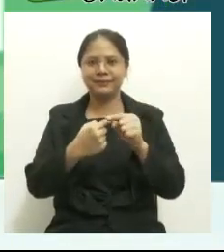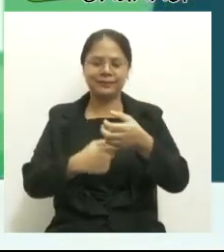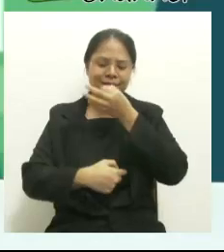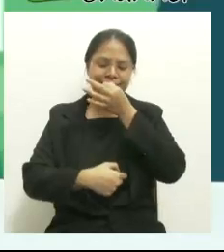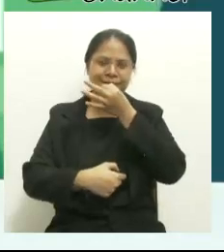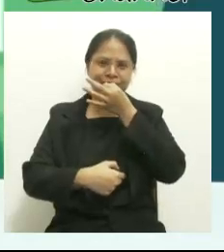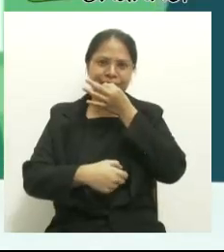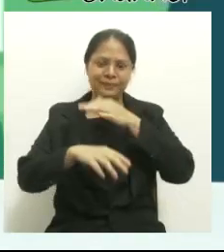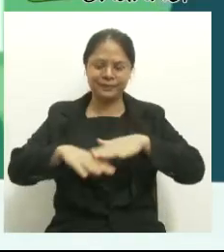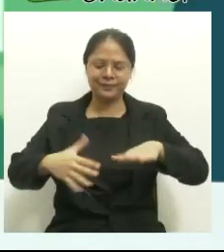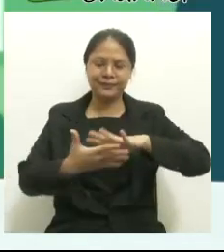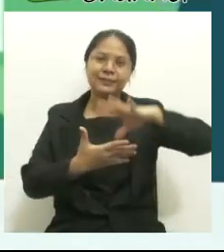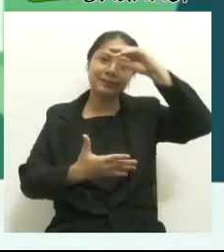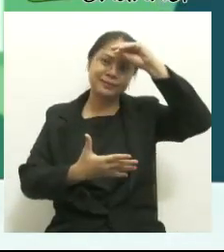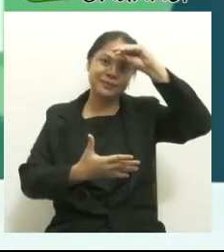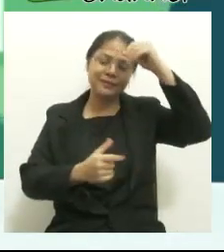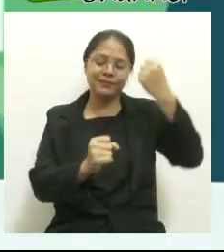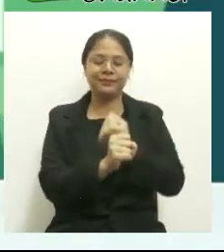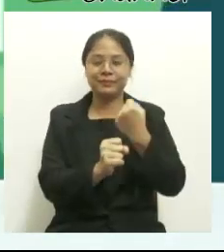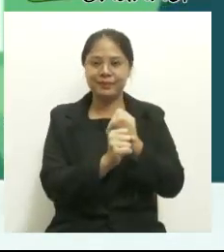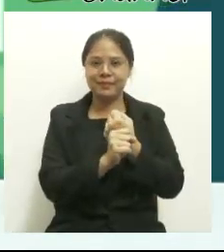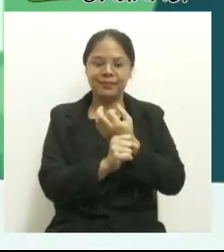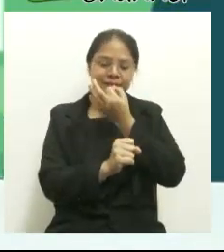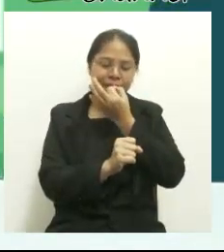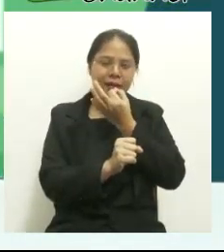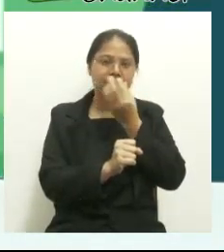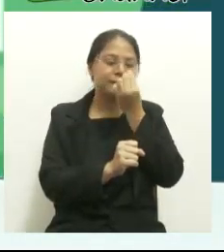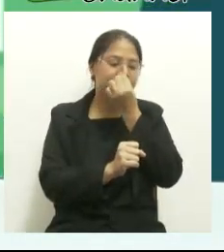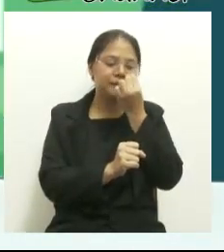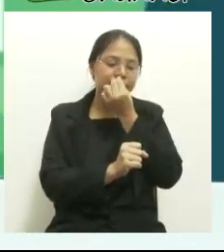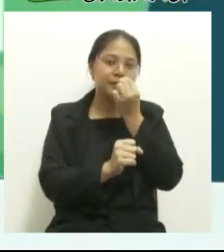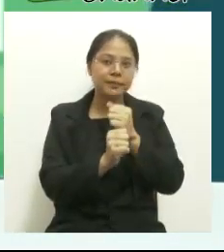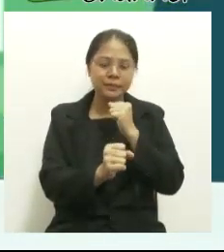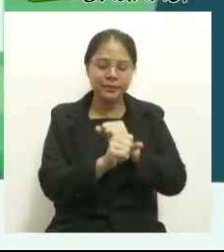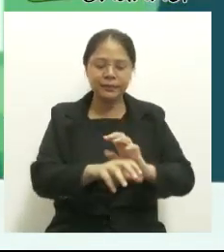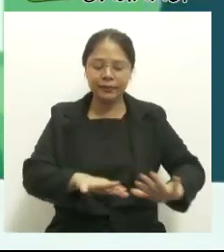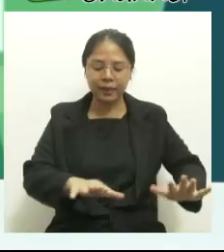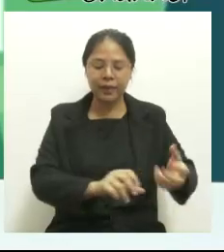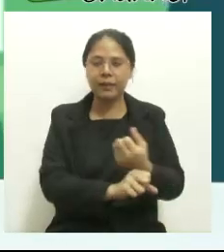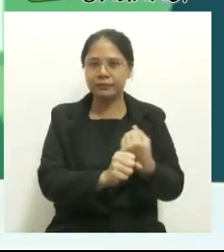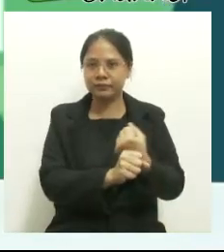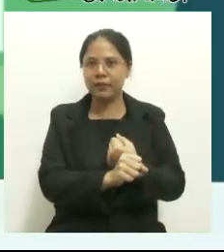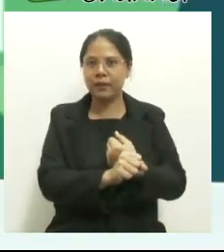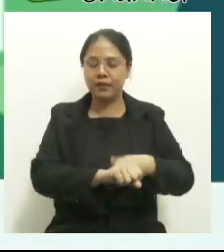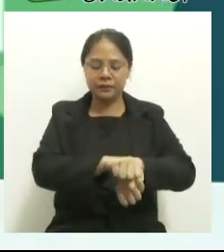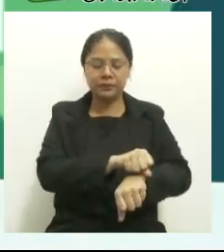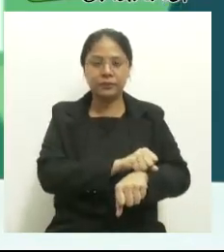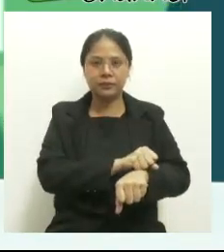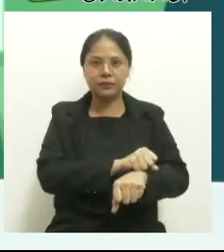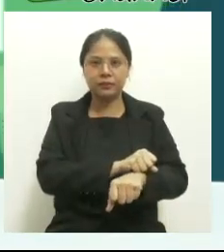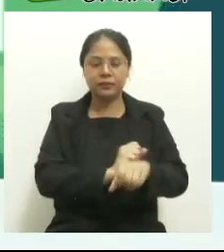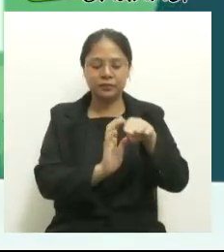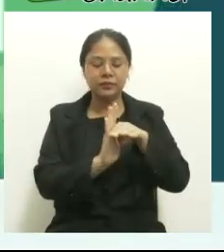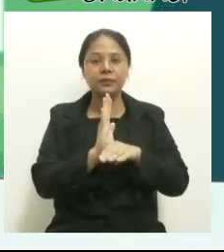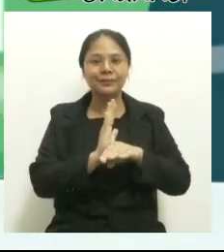ชีพให้กับนักเรียนโดยการทำผลิตภัณฑ์พิมพ์เสนน้ำนักเรียนได้ลงมือปฏิบัติจริงทำให้นักเรียนได้ฝึกทักษะและกระบวน